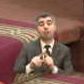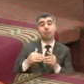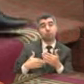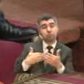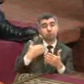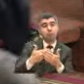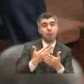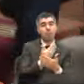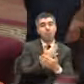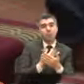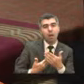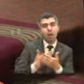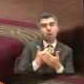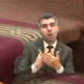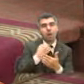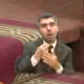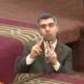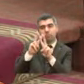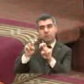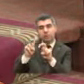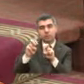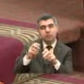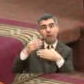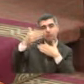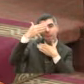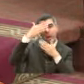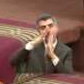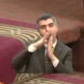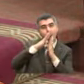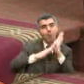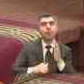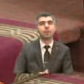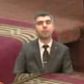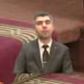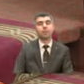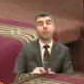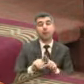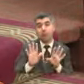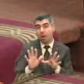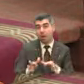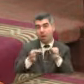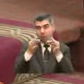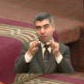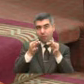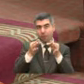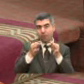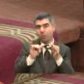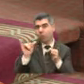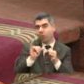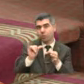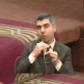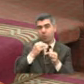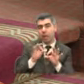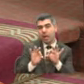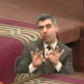استشارات متعددة لهذه الدائرة على مستوى المغرب. وقد حصلت هذه اللجنة إلى خلاصات عبارة عن